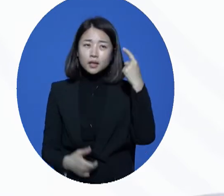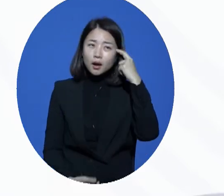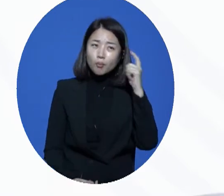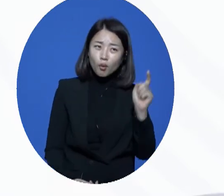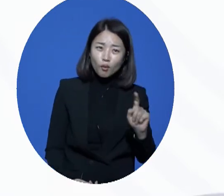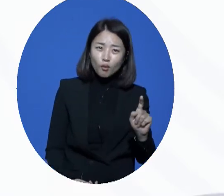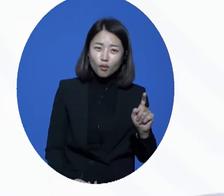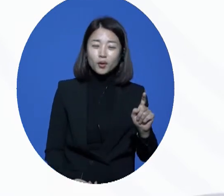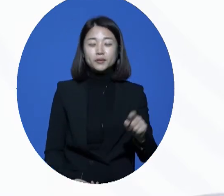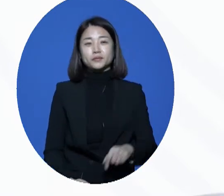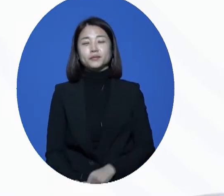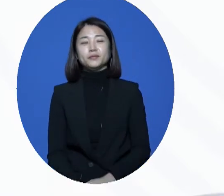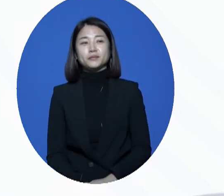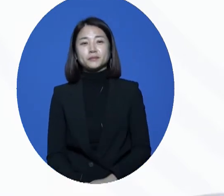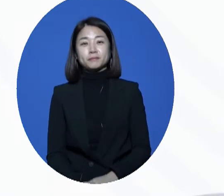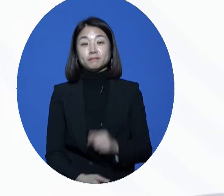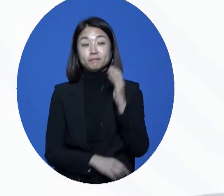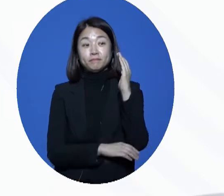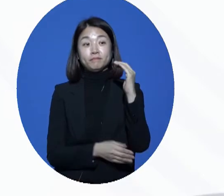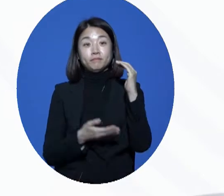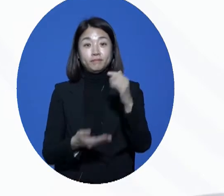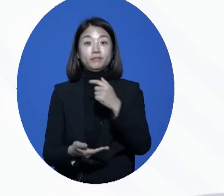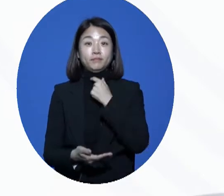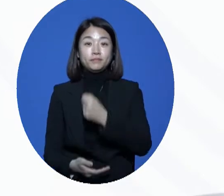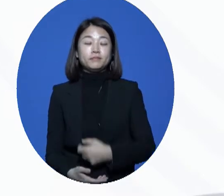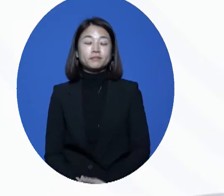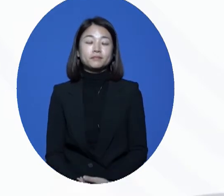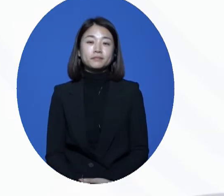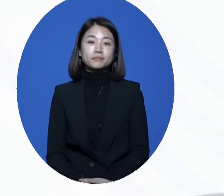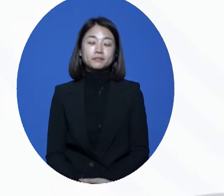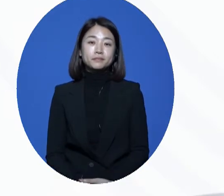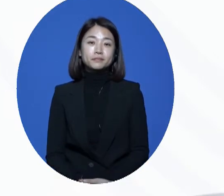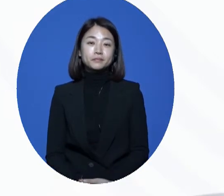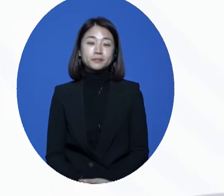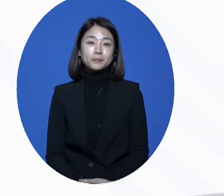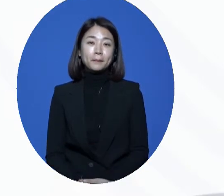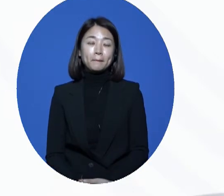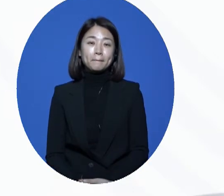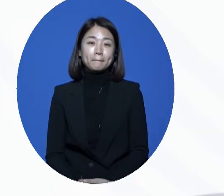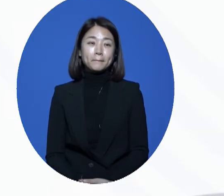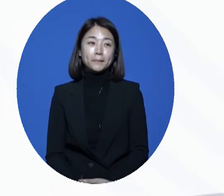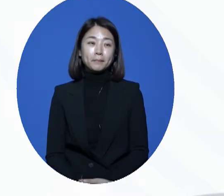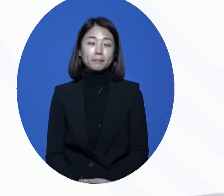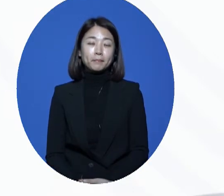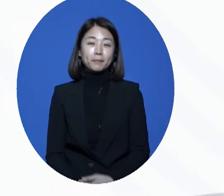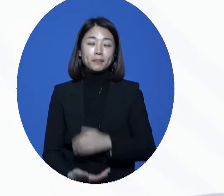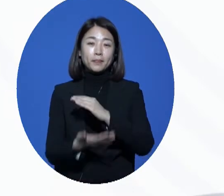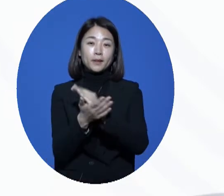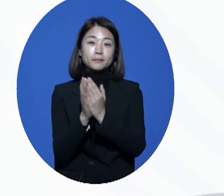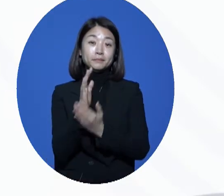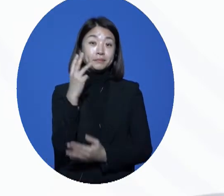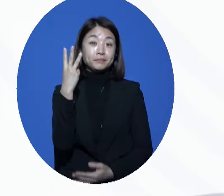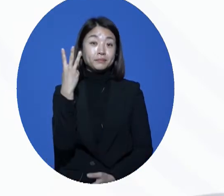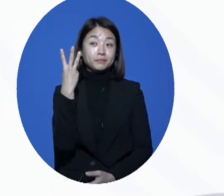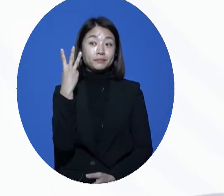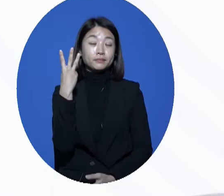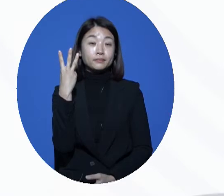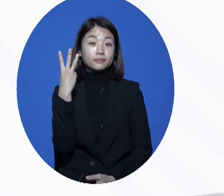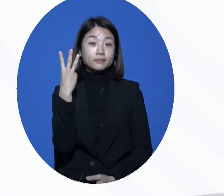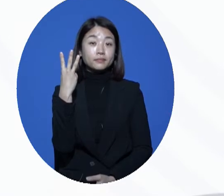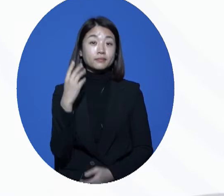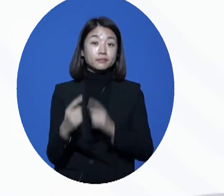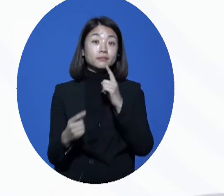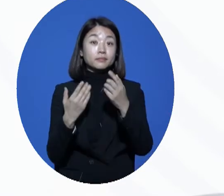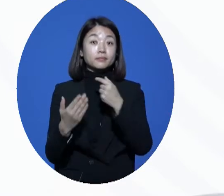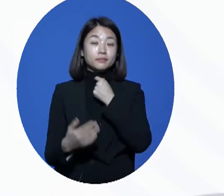합니다. 그래서 그에 대해서 이야기를 해보겠습니다. 먼저 크게 세 가지로 나누어서 설명을